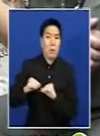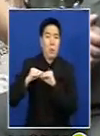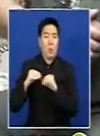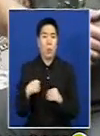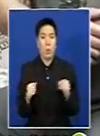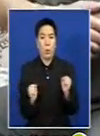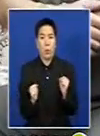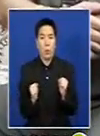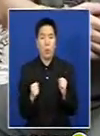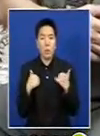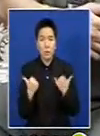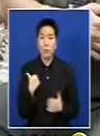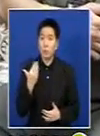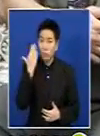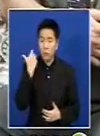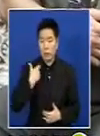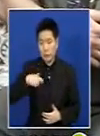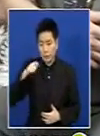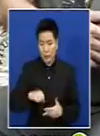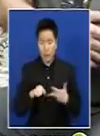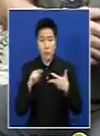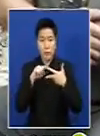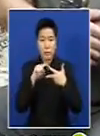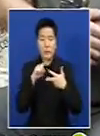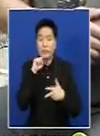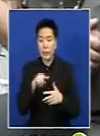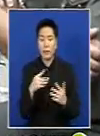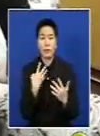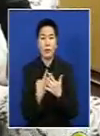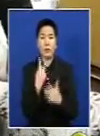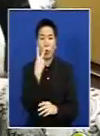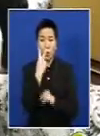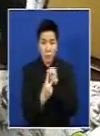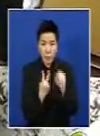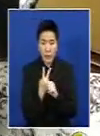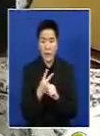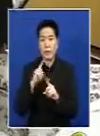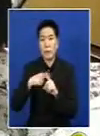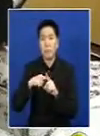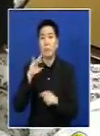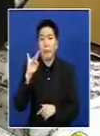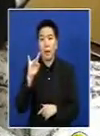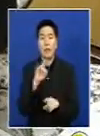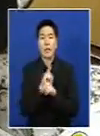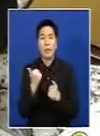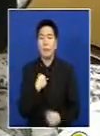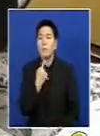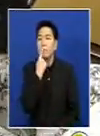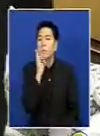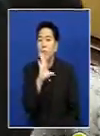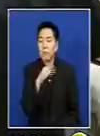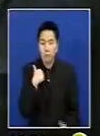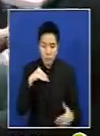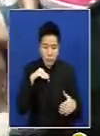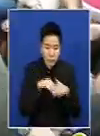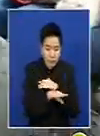ษเพราะว่าเดิมทีศาลอุทธรณ์ตัดสินสั่งจำคุก2ปีกับอีก8เดือนแต่ขอไม่บอกนะฮะว่า